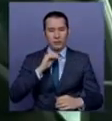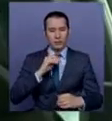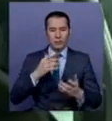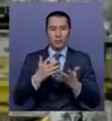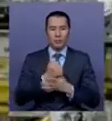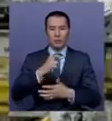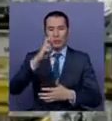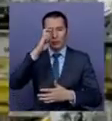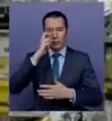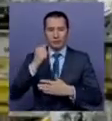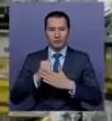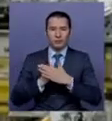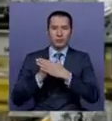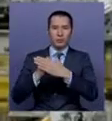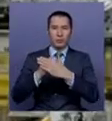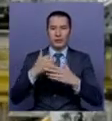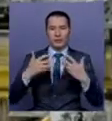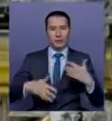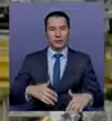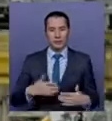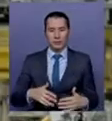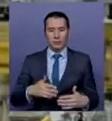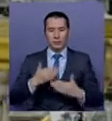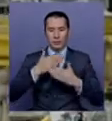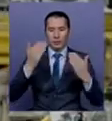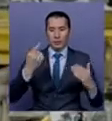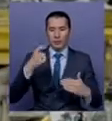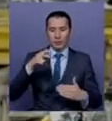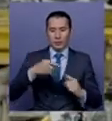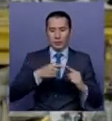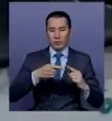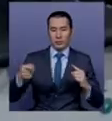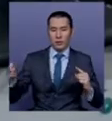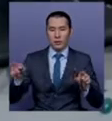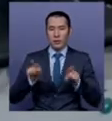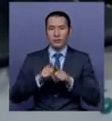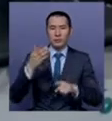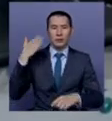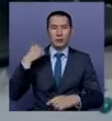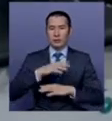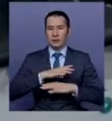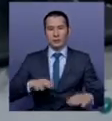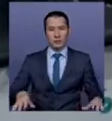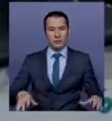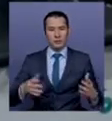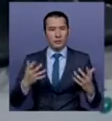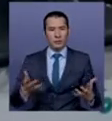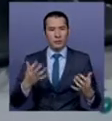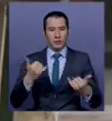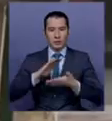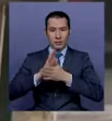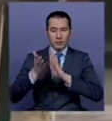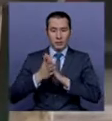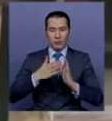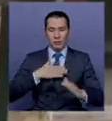азайған. Сарапшылар жаһан экономикасы соңғы 100 жыл ішінде болмаған деңгейге түсетінін болжап отыр. Осындай жағдайға қарамастан